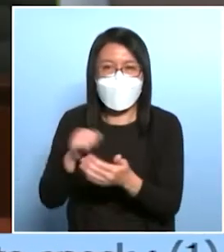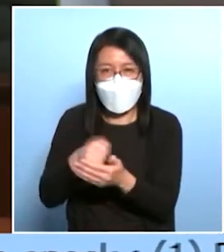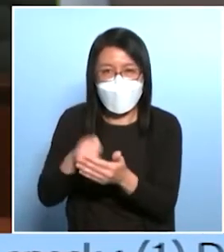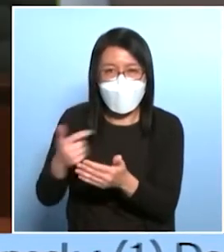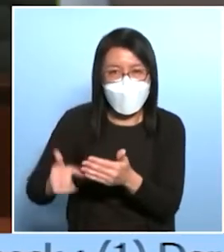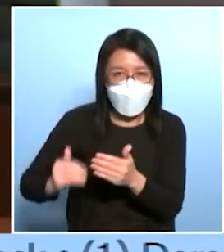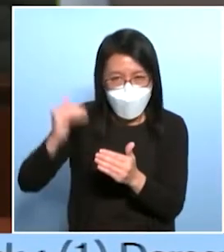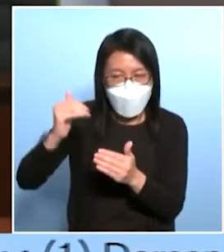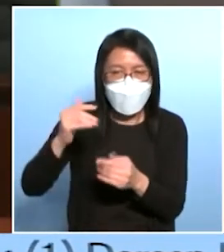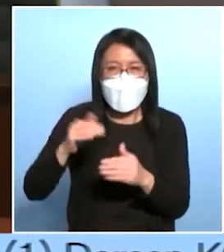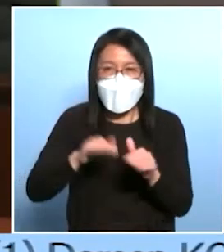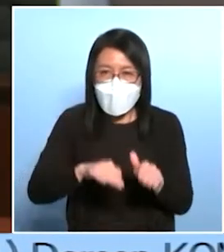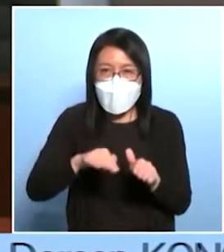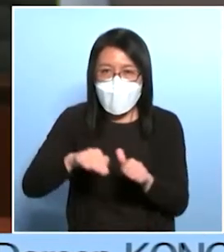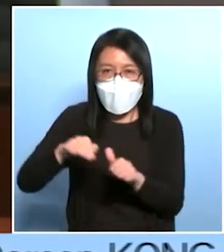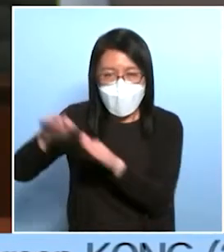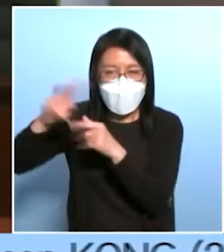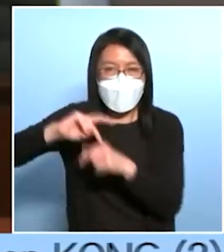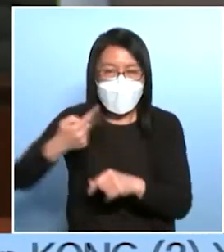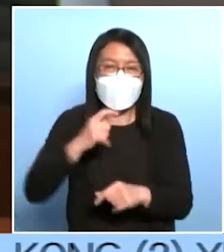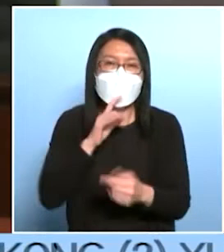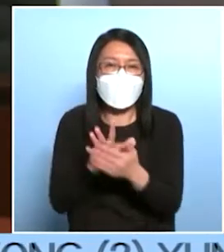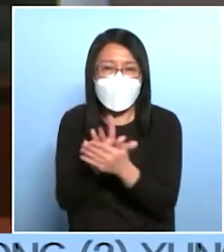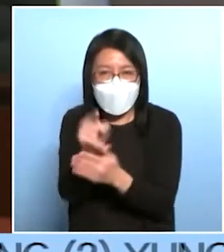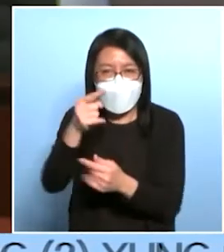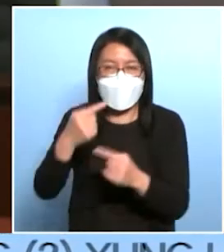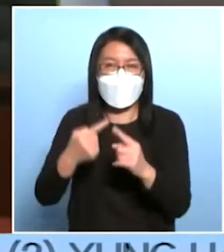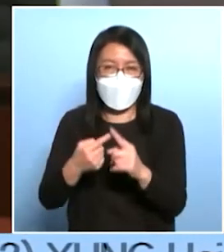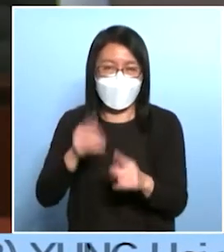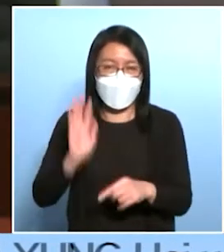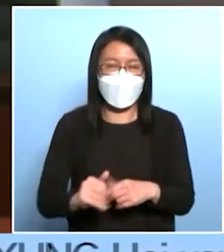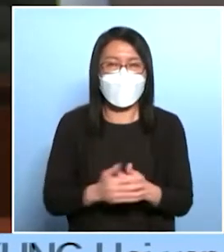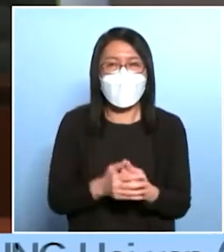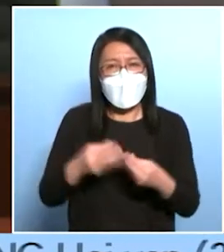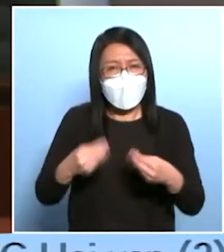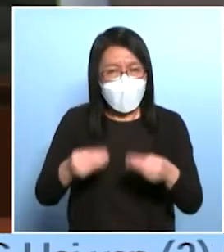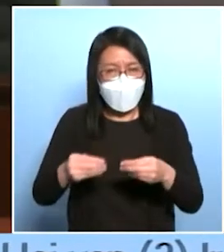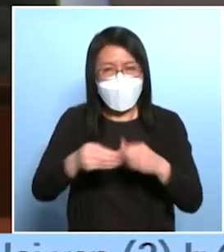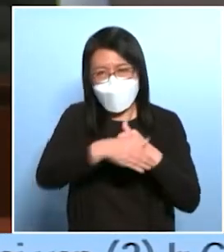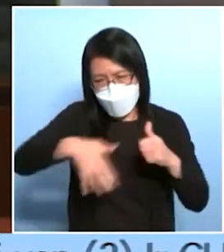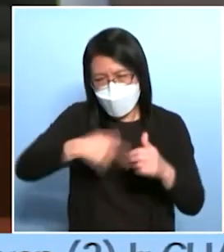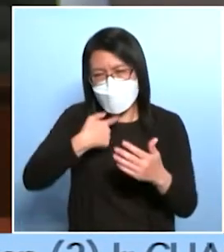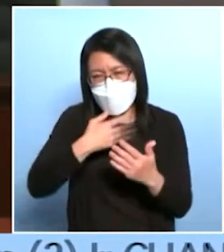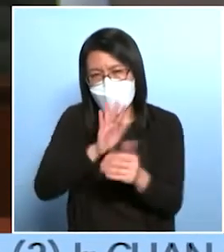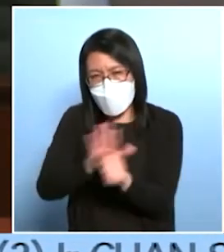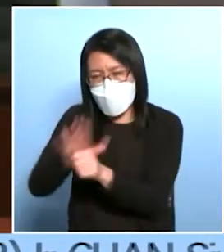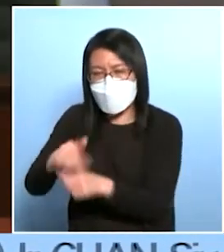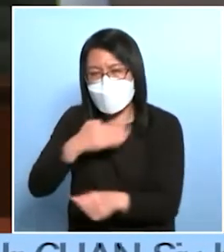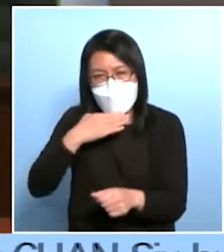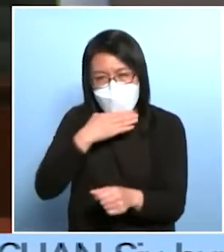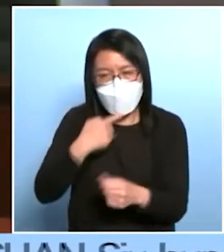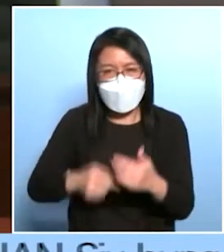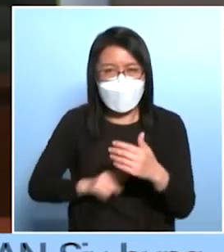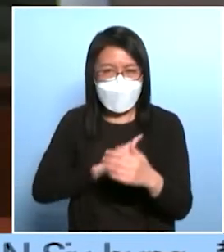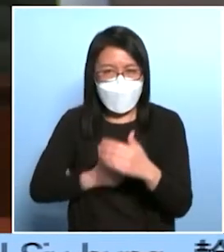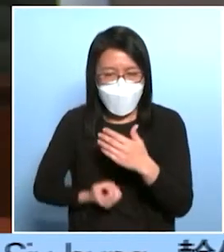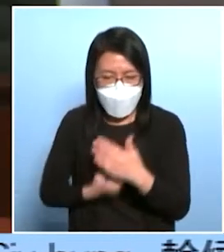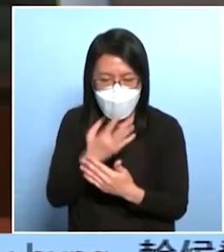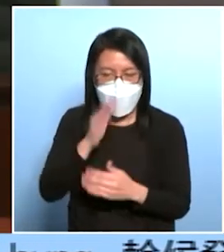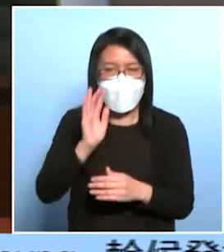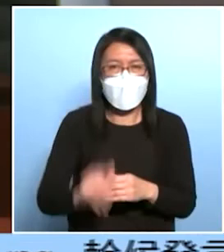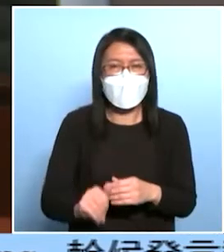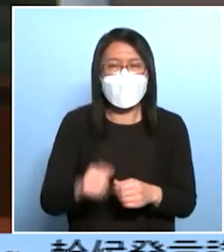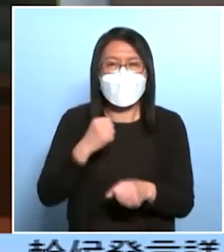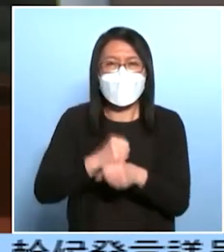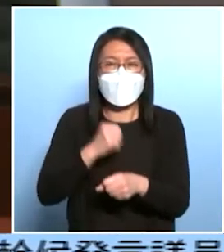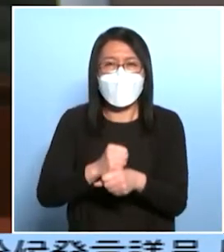面一步一步成為這個專業人士的。教育制度應該是要幫年輕人發揮自身的才能，做到